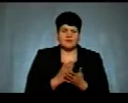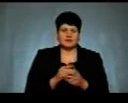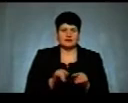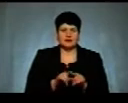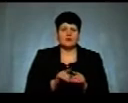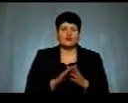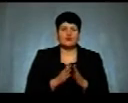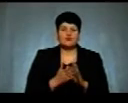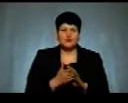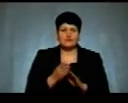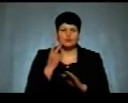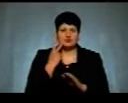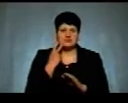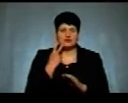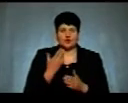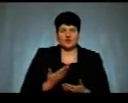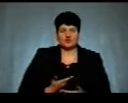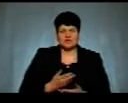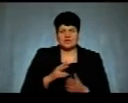умова, постійного житла.